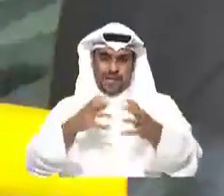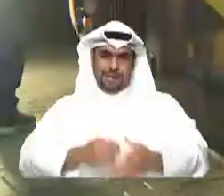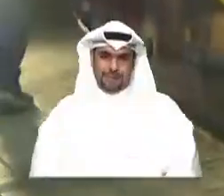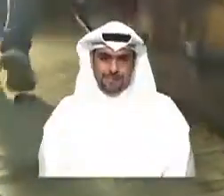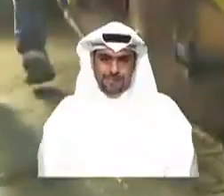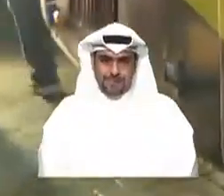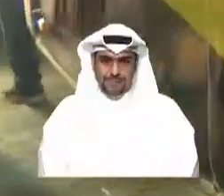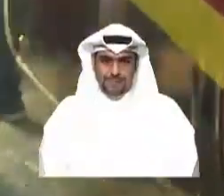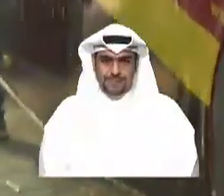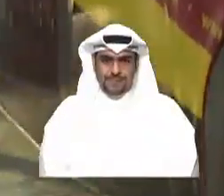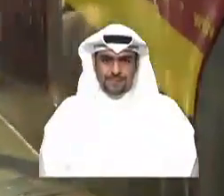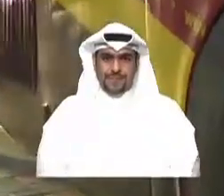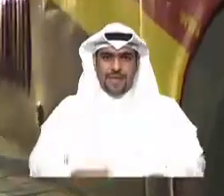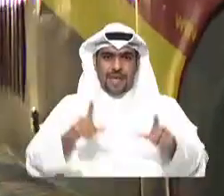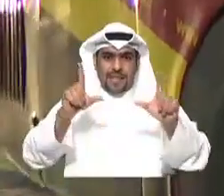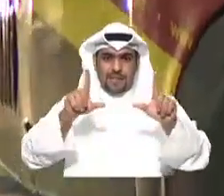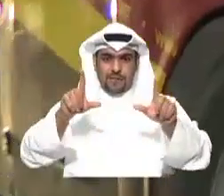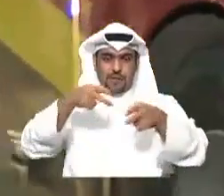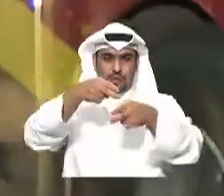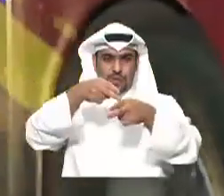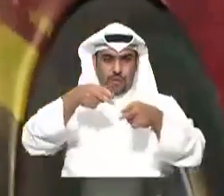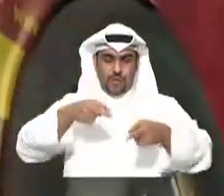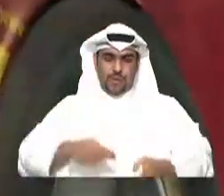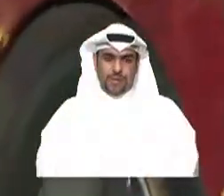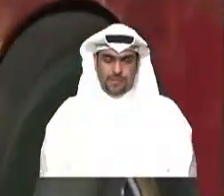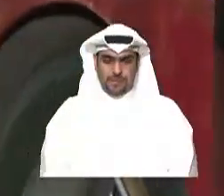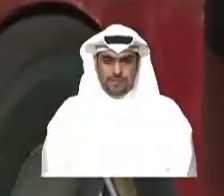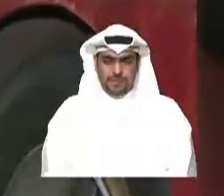القدم رائد الشمري لتلفزيون دوله الكويت